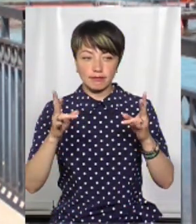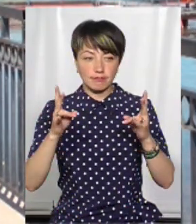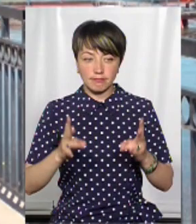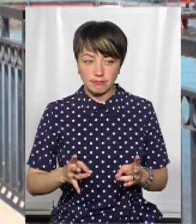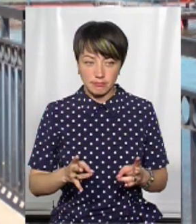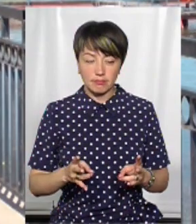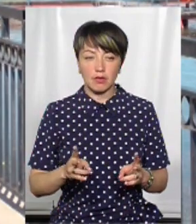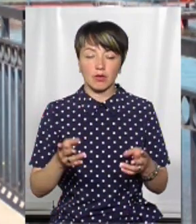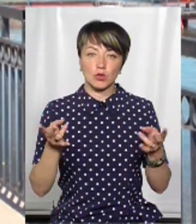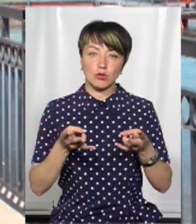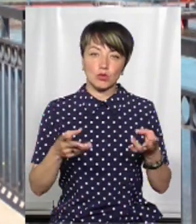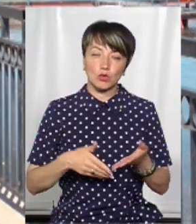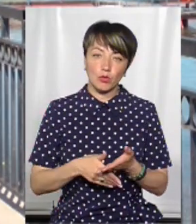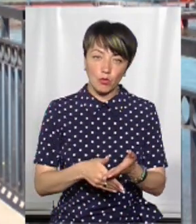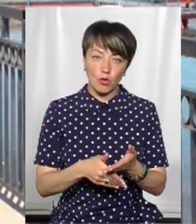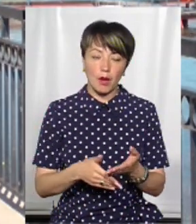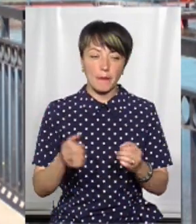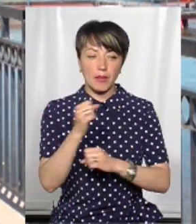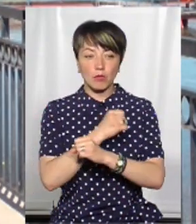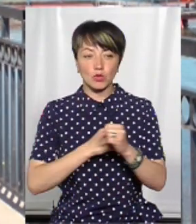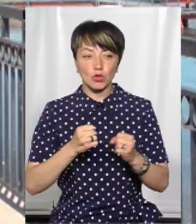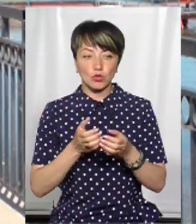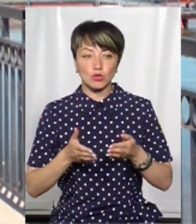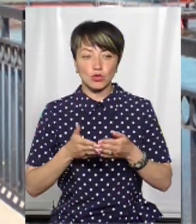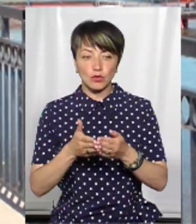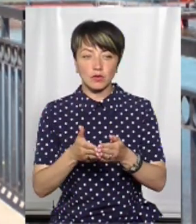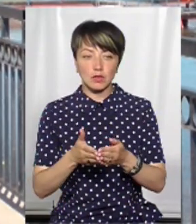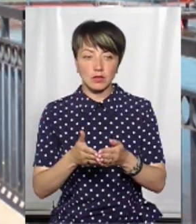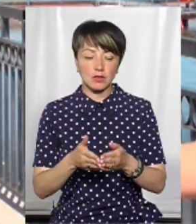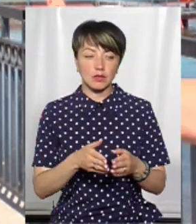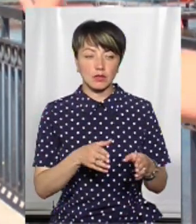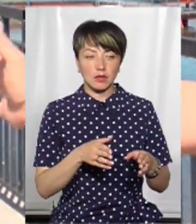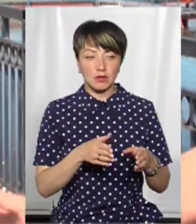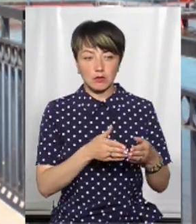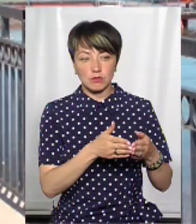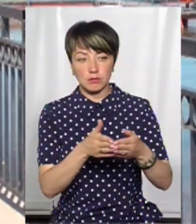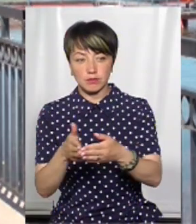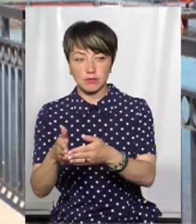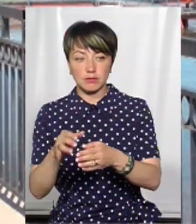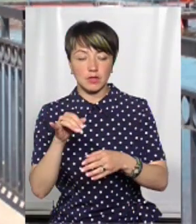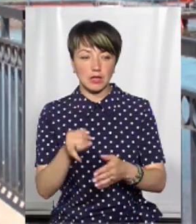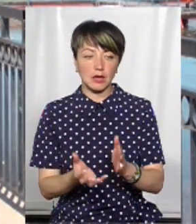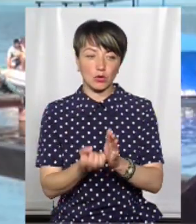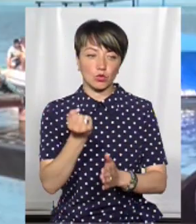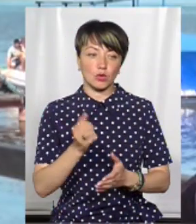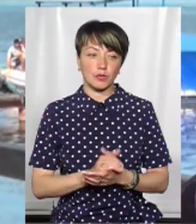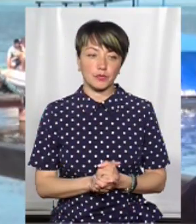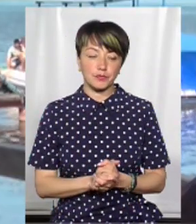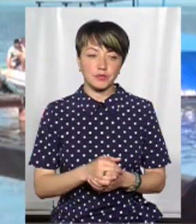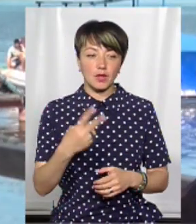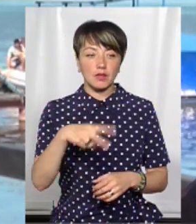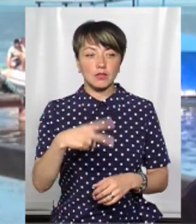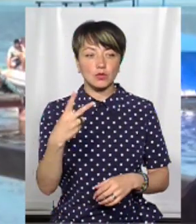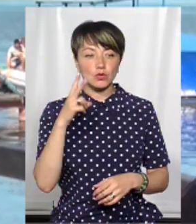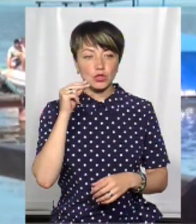стається там чи потребує допомоги, ми на моторному човні, вони за вами. Угу. На моторному човні виходимо і рятуємо. 22